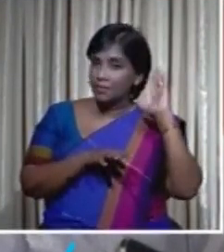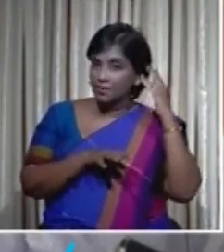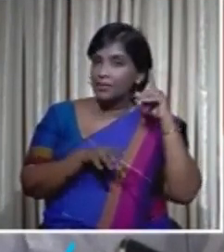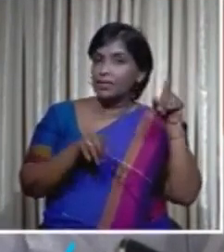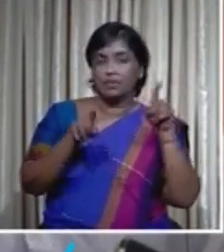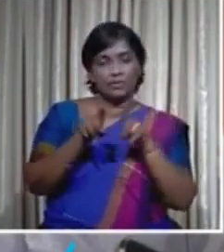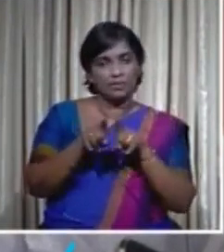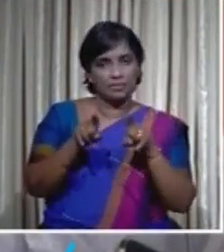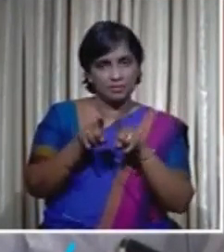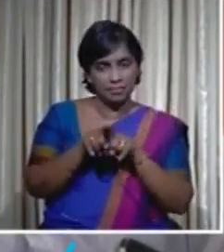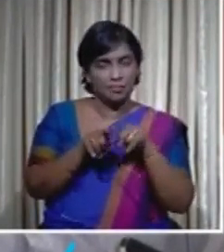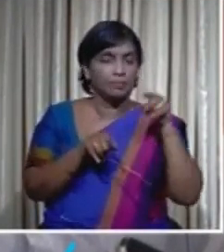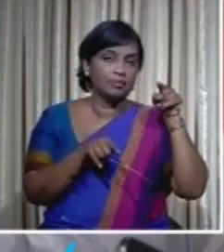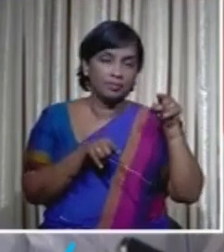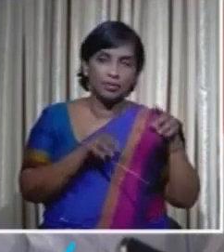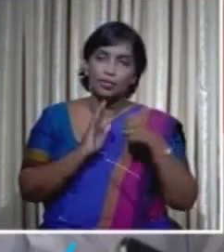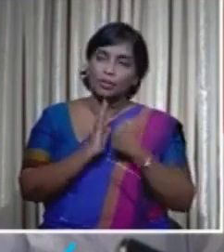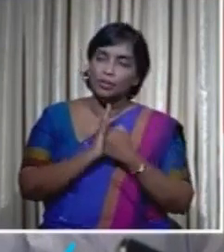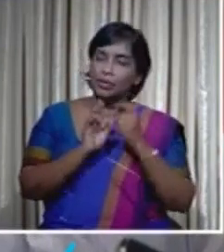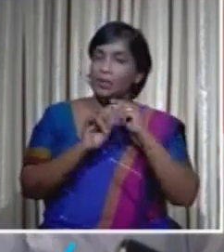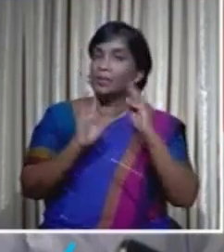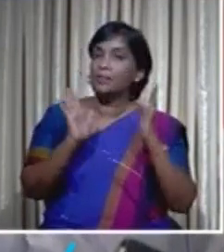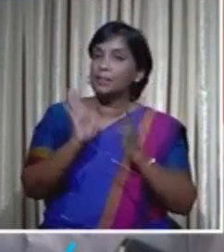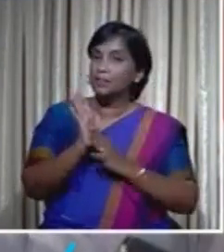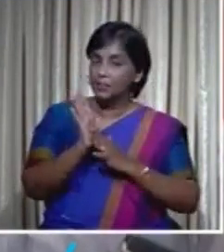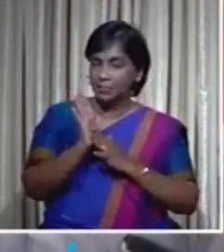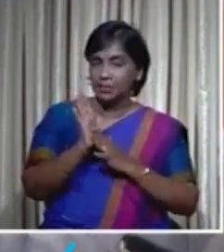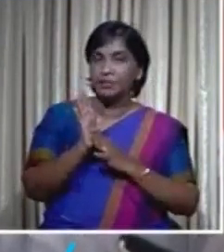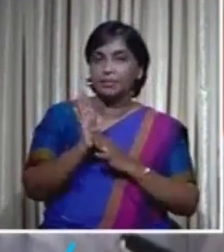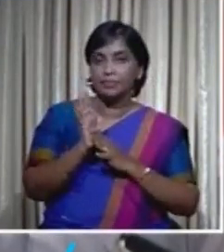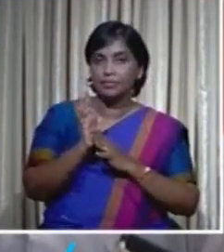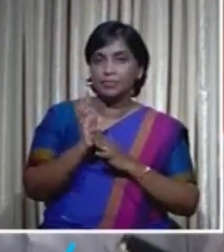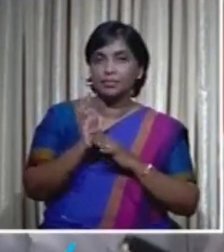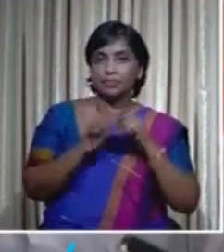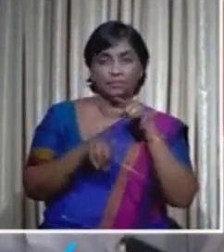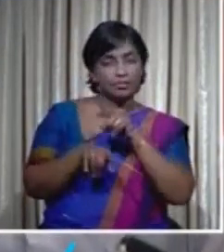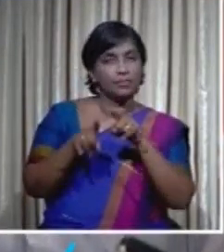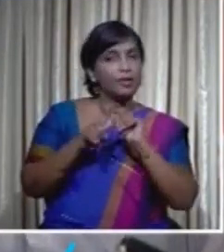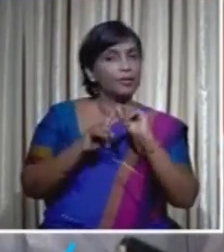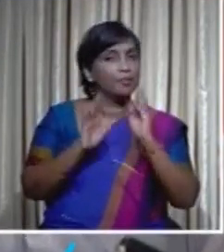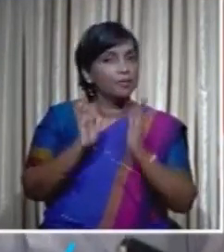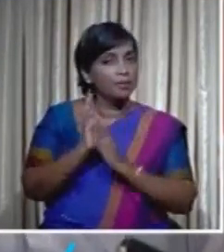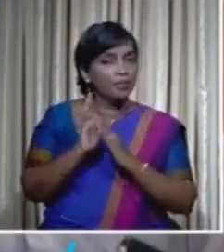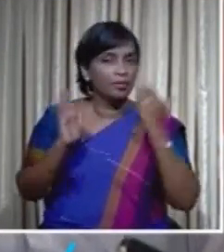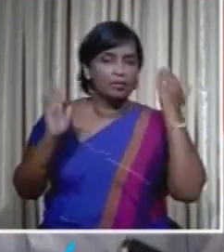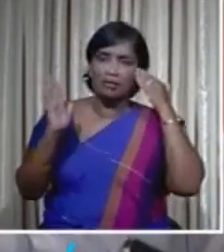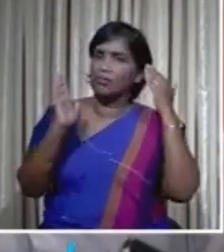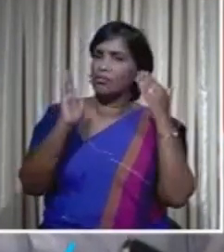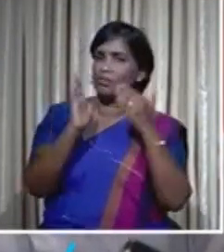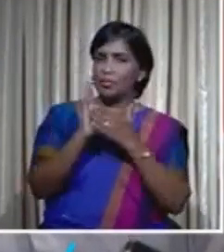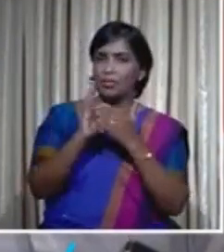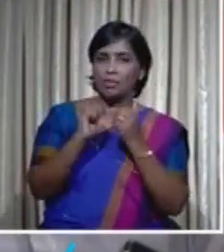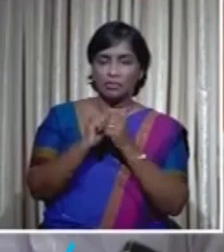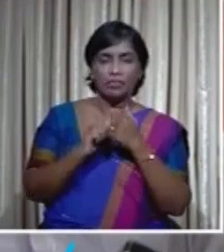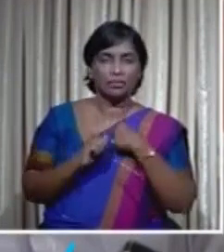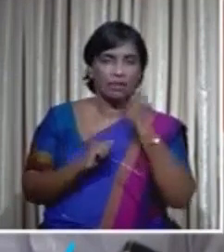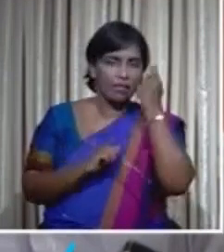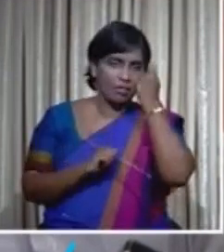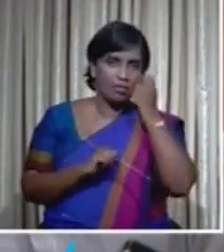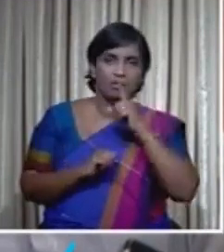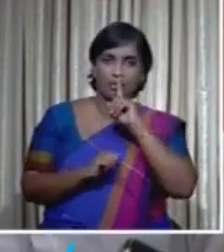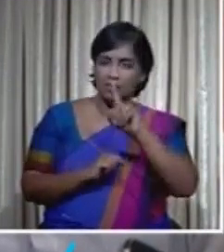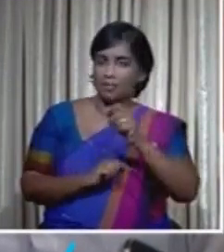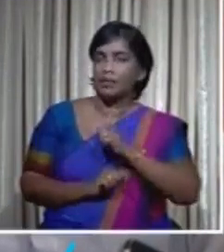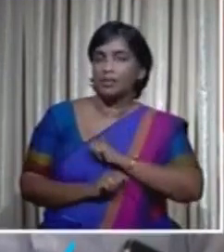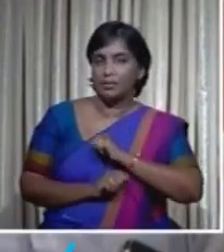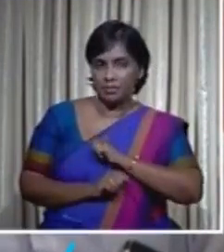அமைச்சர் அவர்களை, நான் உங்களுடைய கவனத்திற்கு ஒரு விடயத்தை கொண்டு வர விரும்புகிறேன். அருகிலே கௌரவ தினேஷ் குணவர்தன